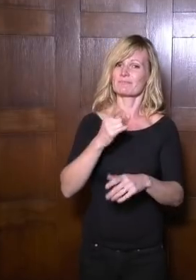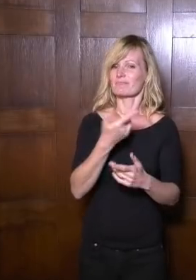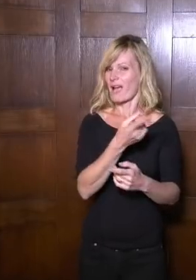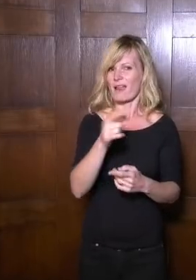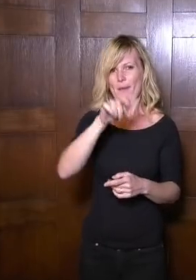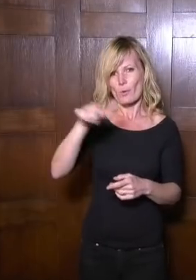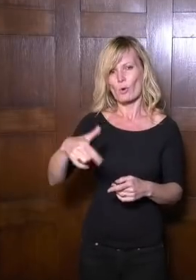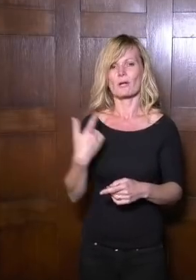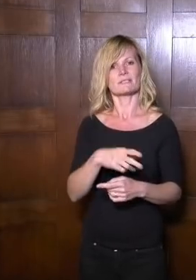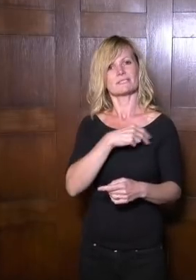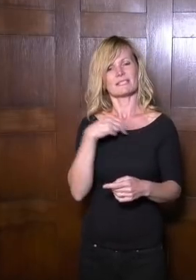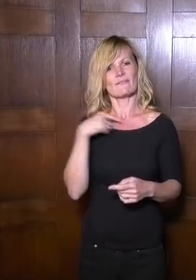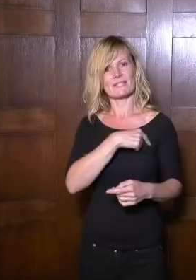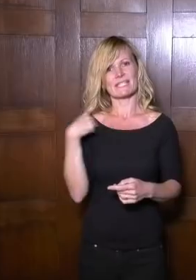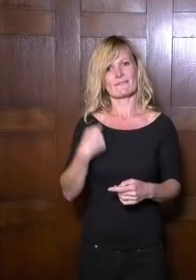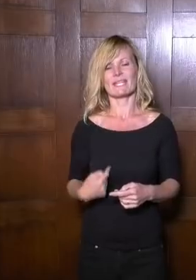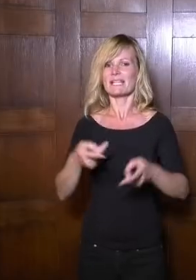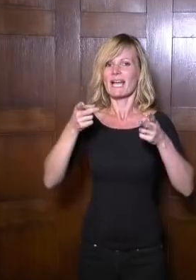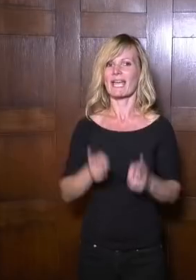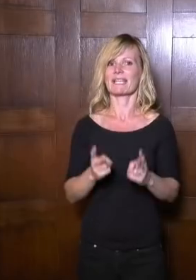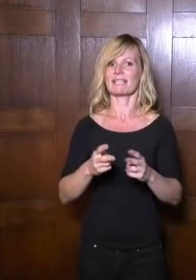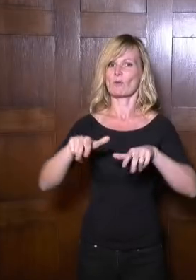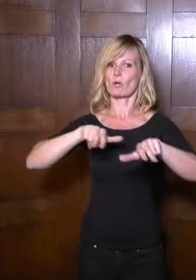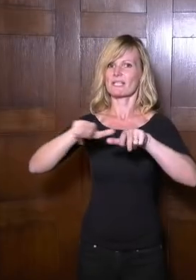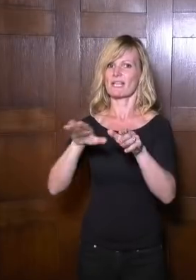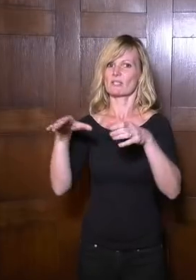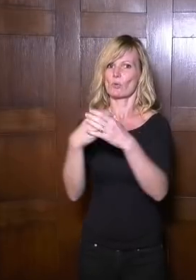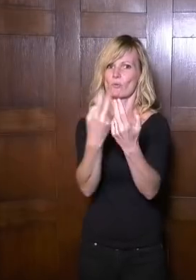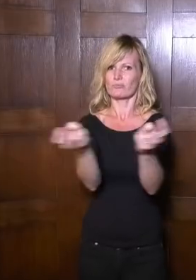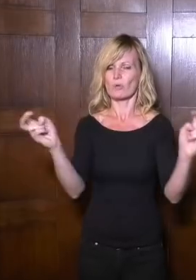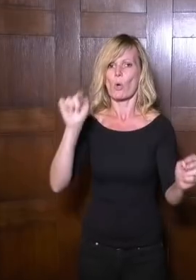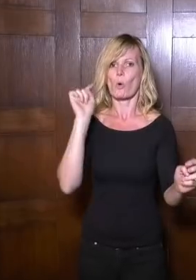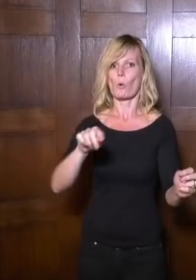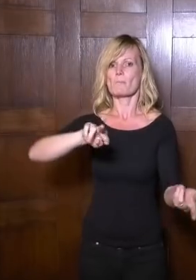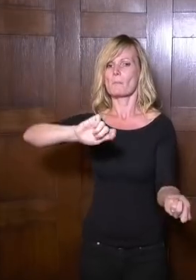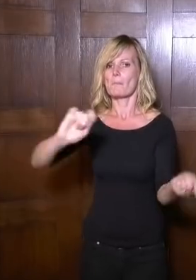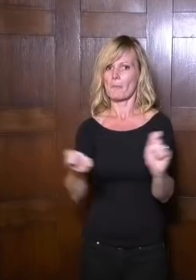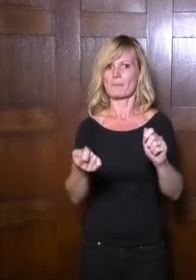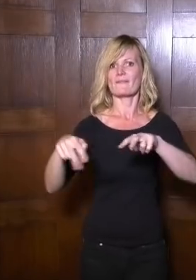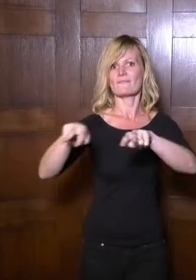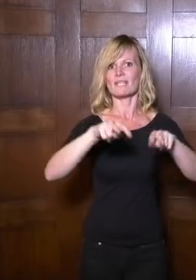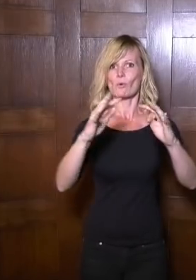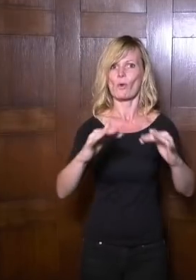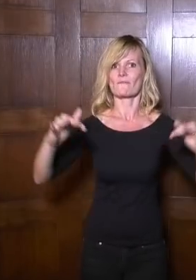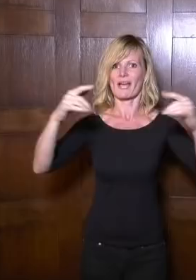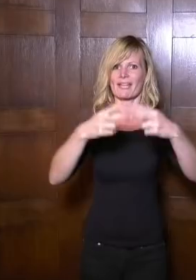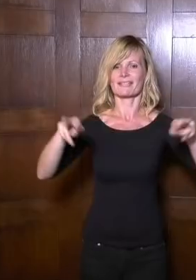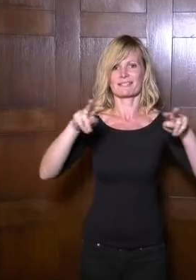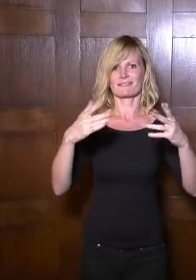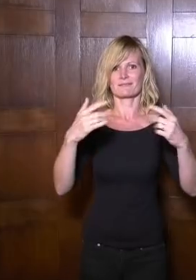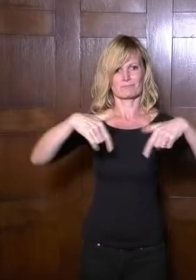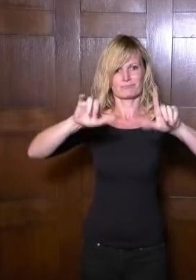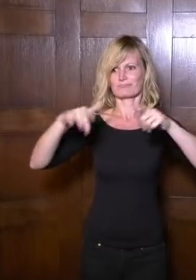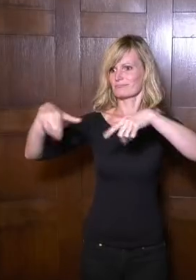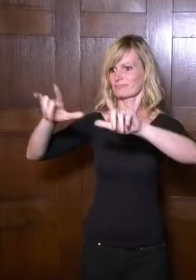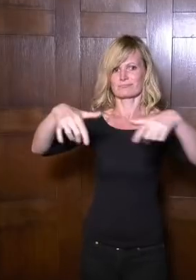zivilgesellschaftlichen Organisationen unterwegs sind, schalten um auf Videokonferenzen. Also da ist ganz viel Potenzial da. Die Kultur, die jetzt überlegt, wie